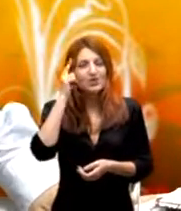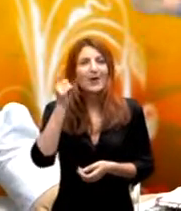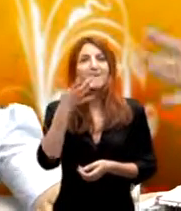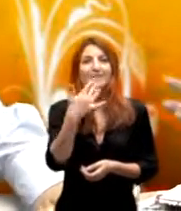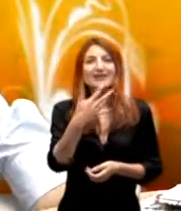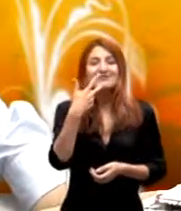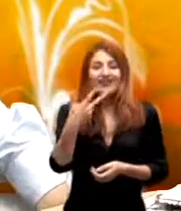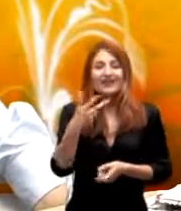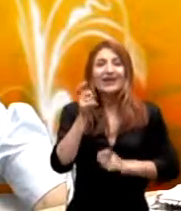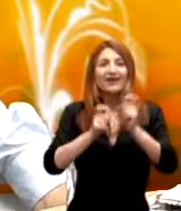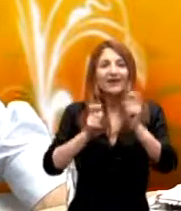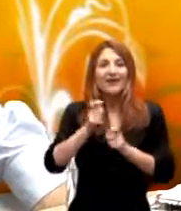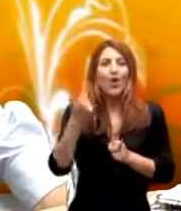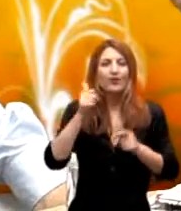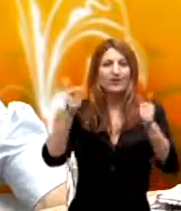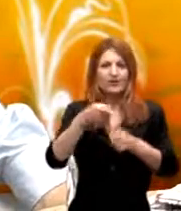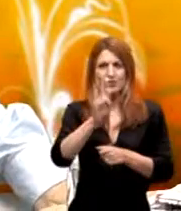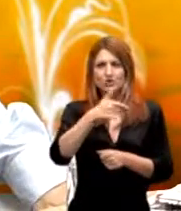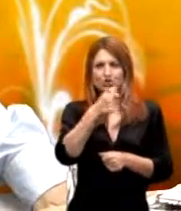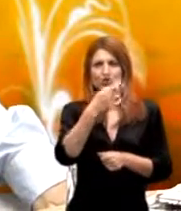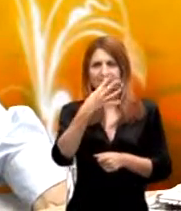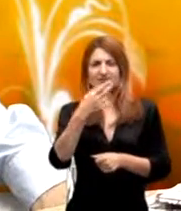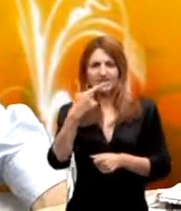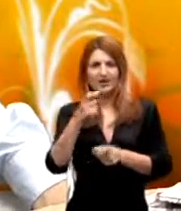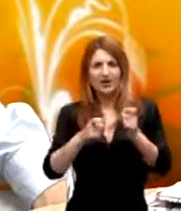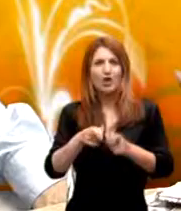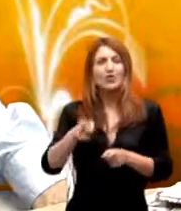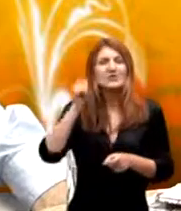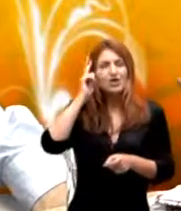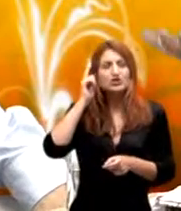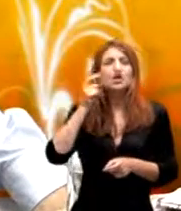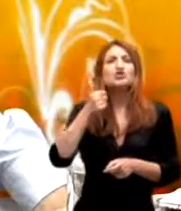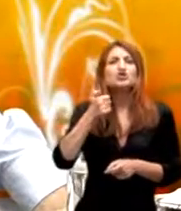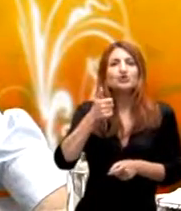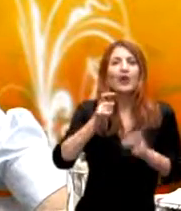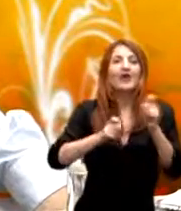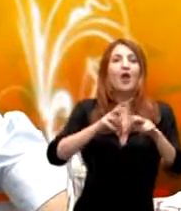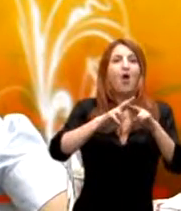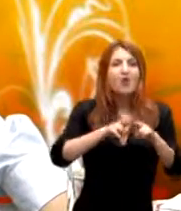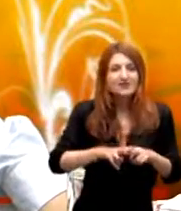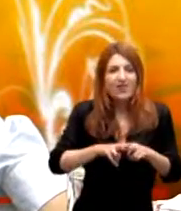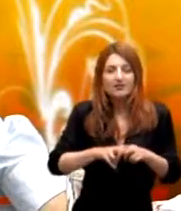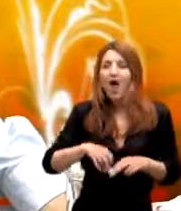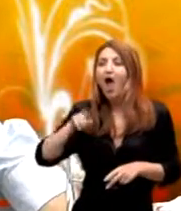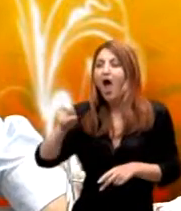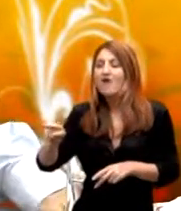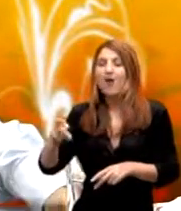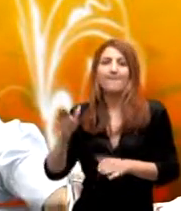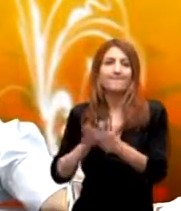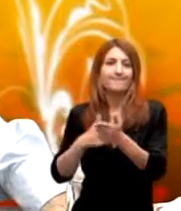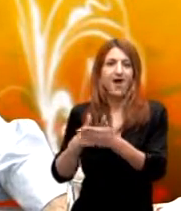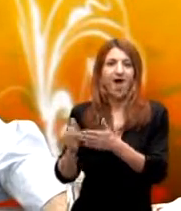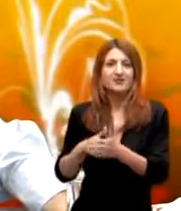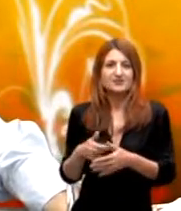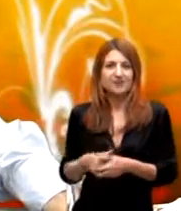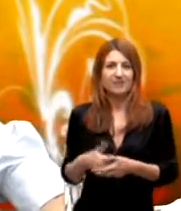kilograma od ovoga tijela, znači imamo 142 kile. 100 masno, kila je ostatak. Tako je, 100 znači, kila je sve ostatak. Znači vi kad bi